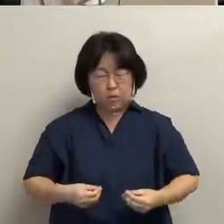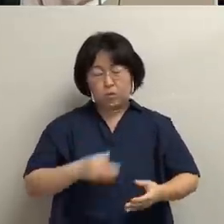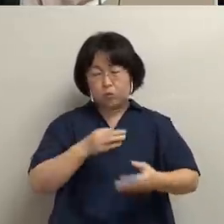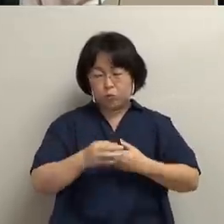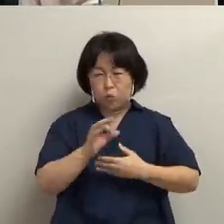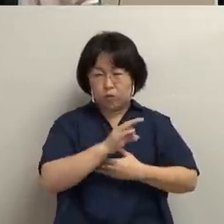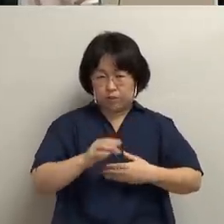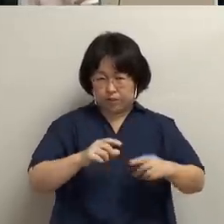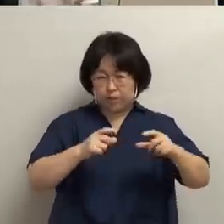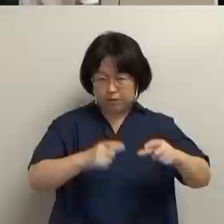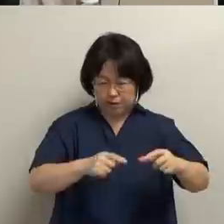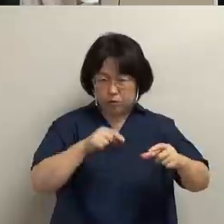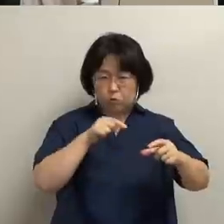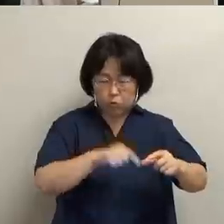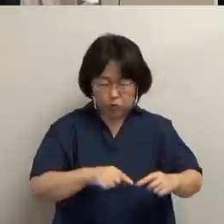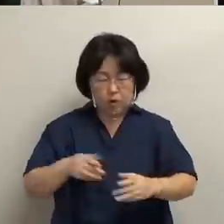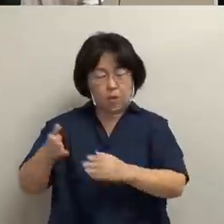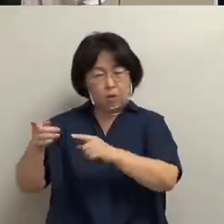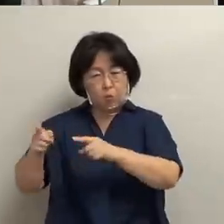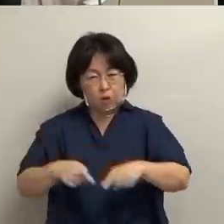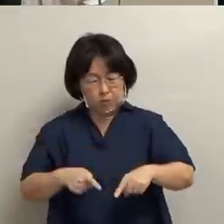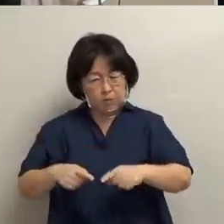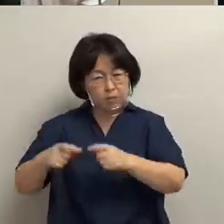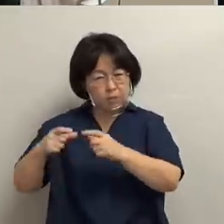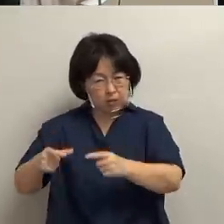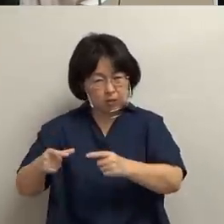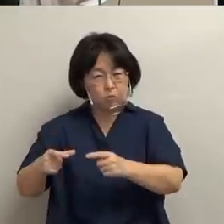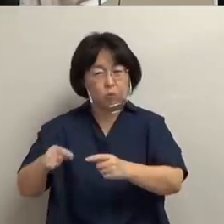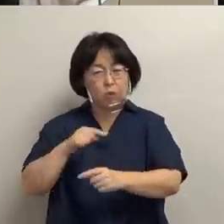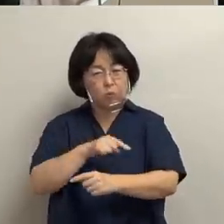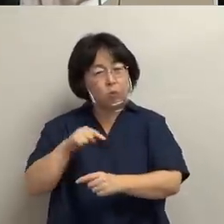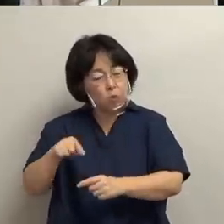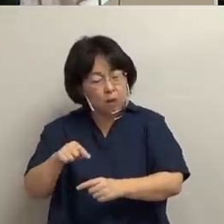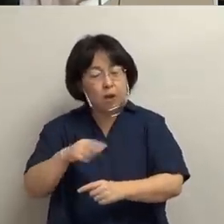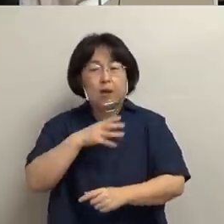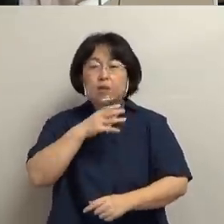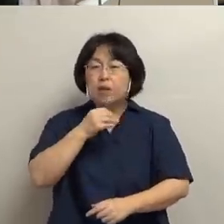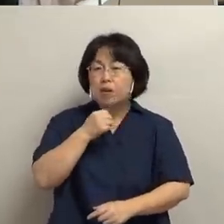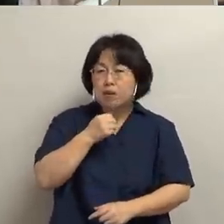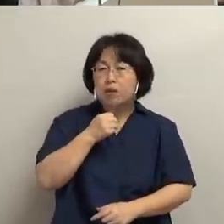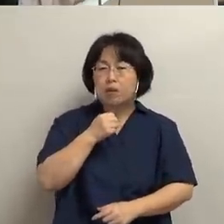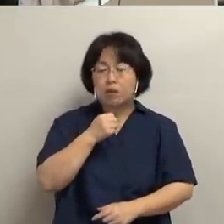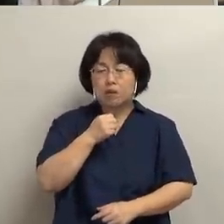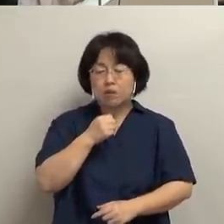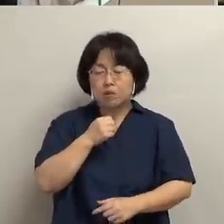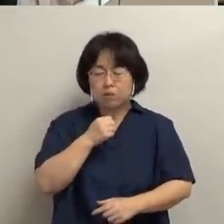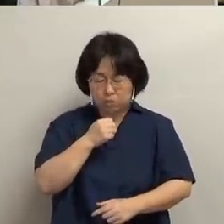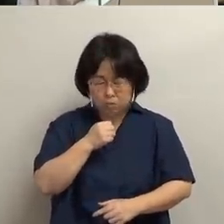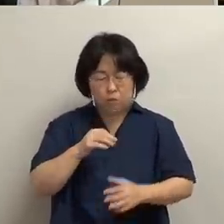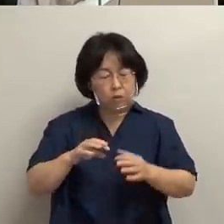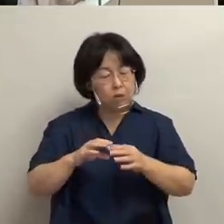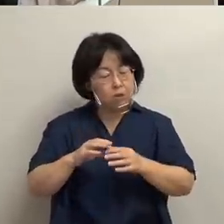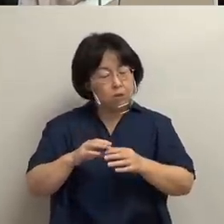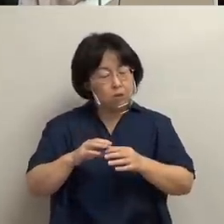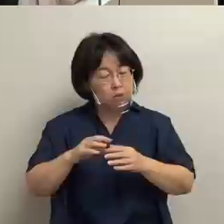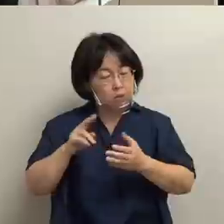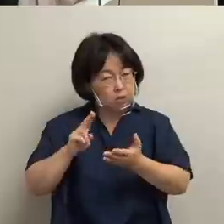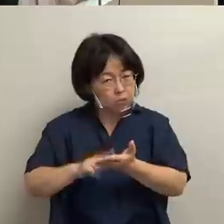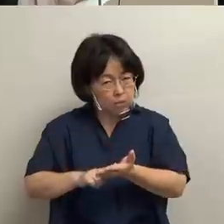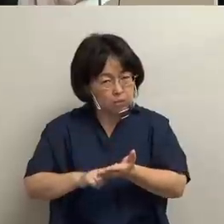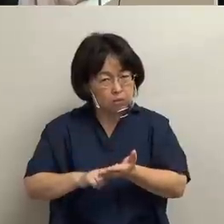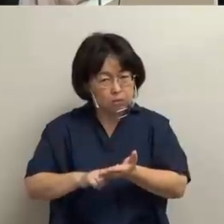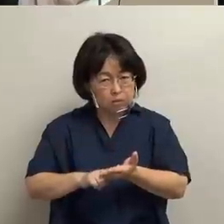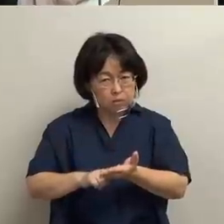か割引券それはあの全国の事例では年代を区切ってあの特典をつけている都道府県